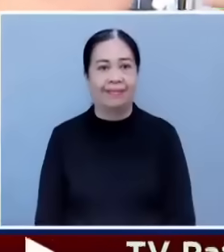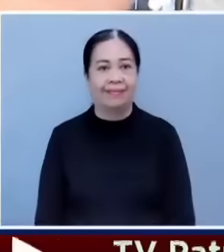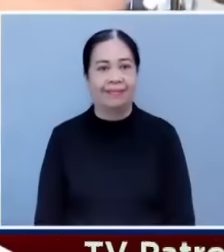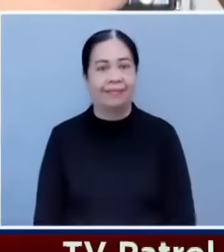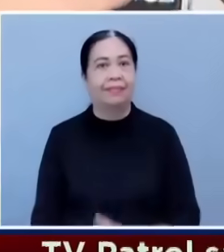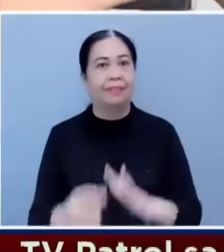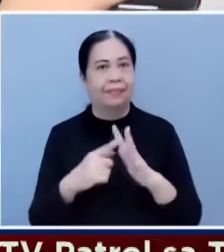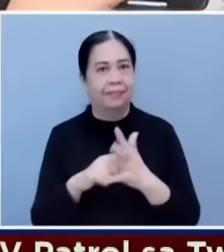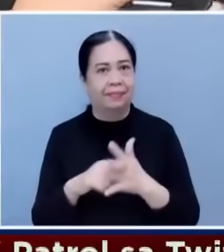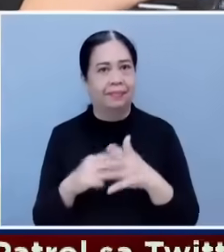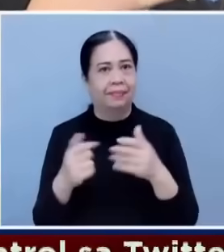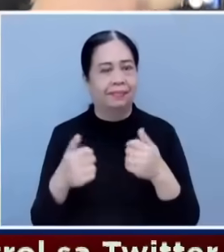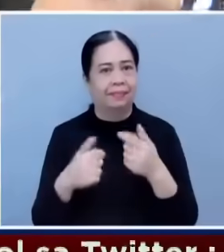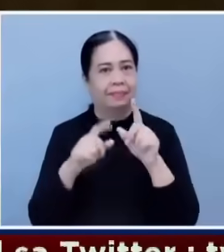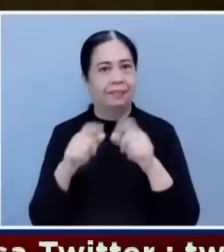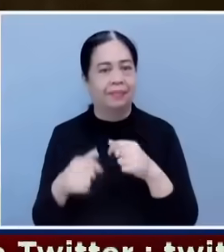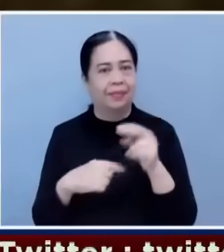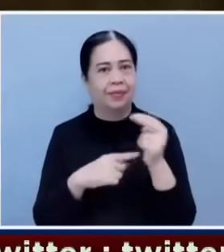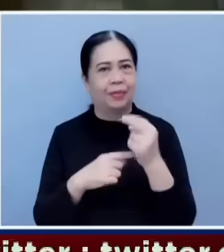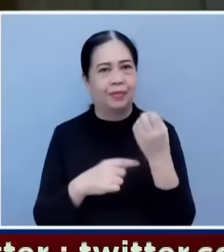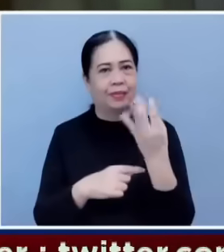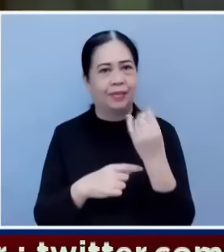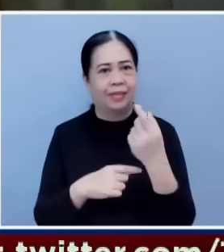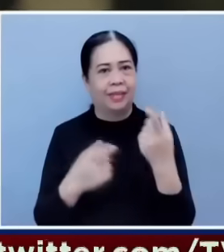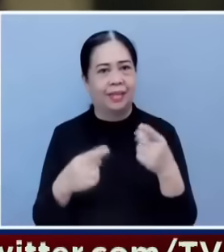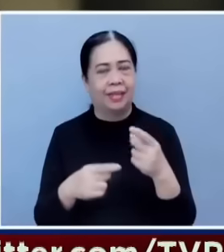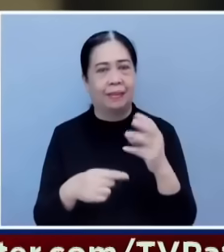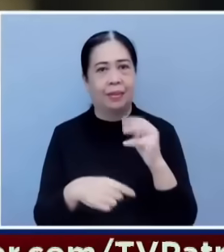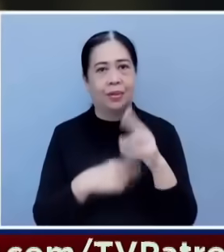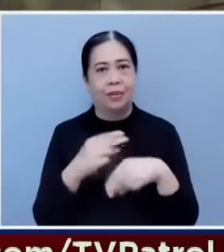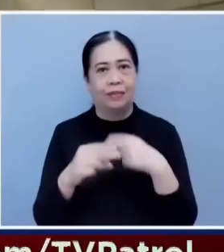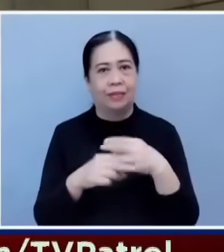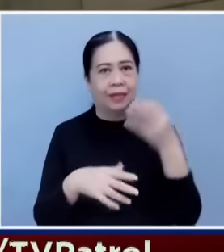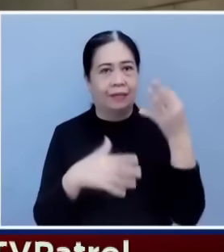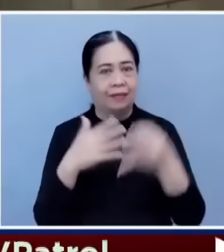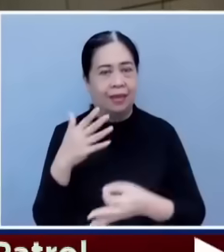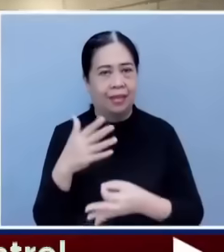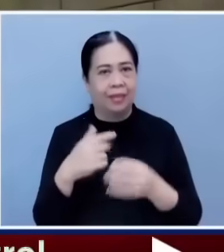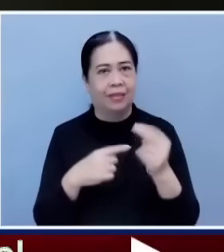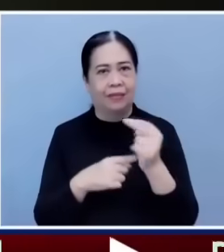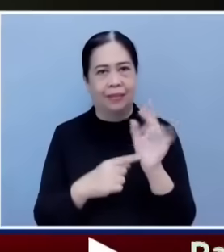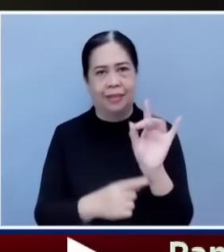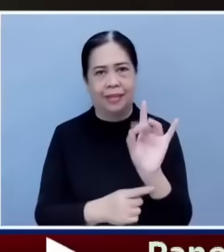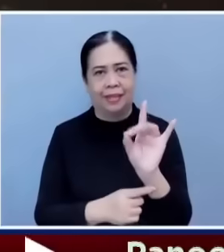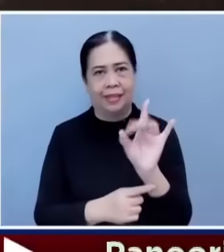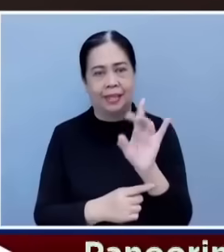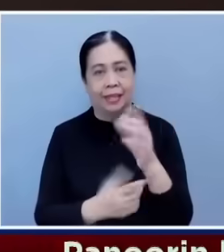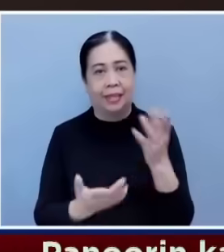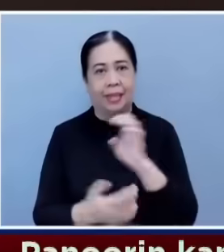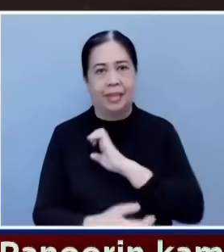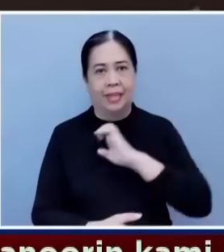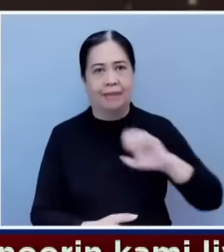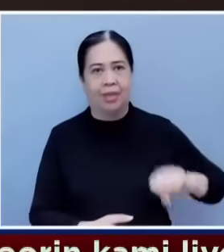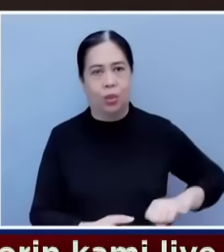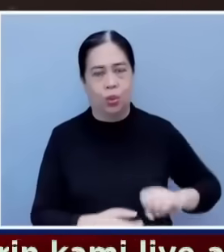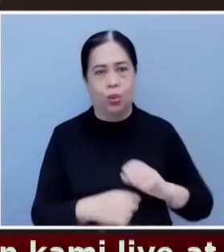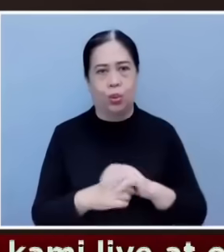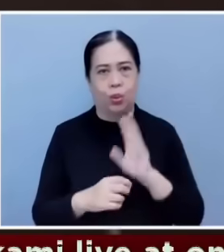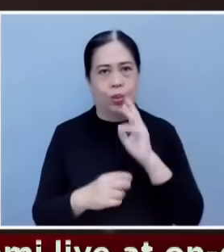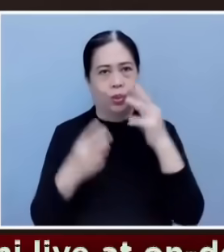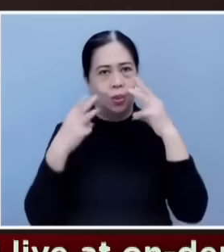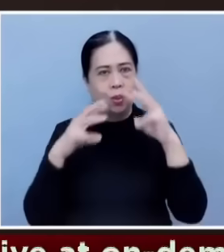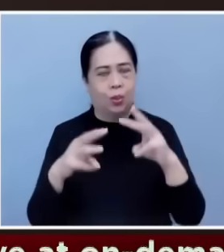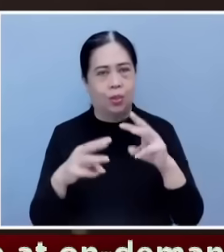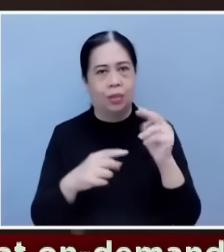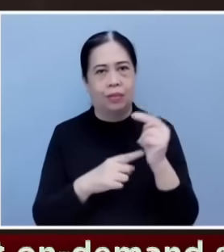Magsisimula ang preliminary sa November 15. Gaganapin naman ang Miss Universe Finals sa November 18 sa El Salvador at mapapanood